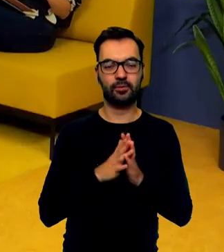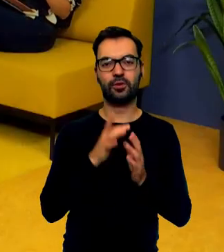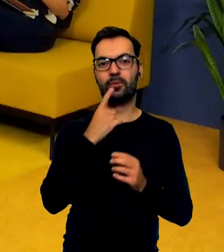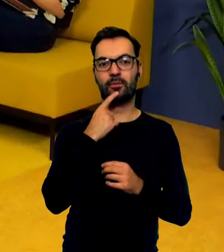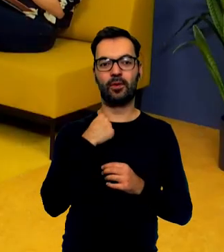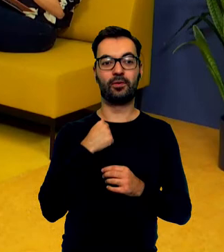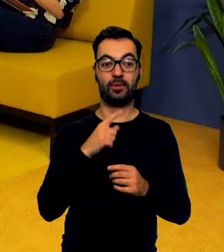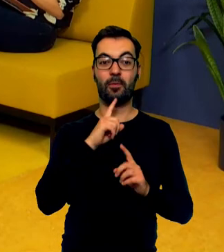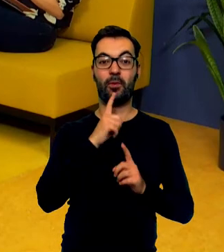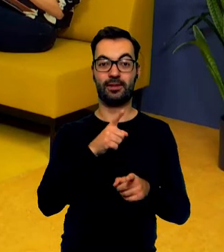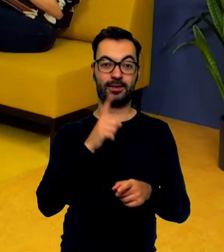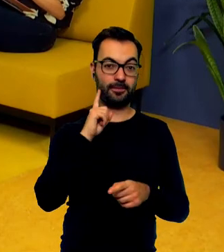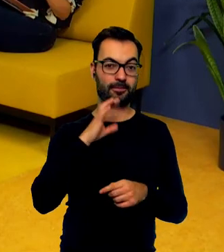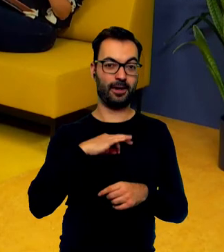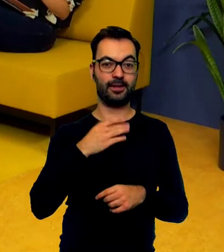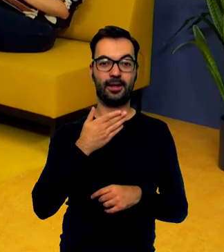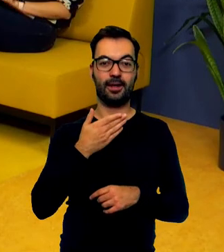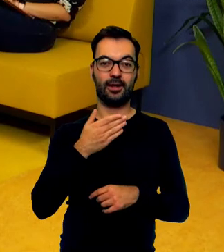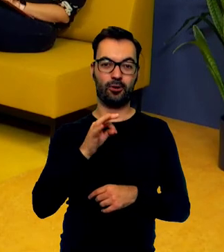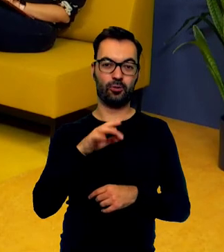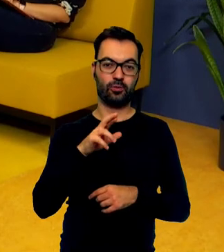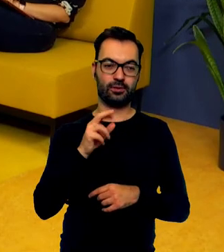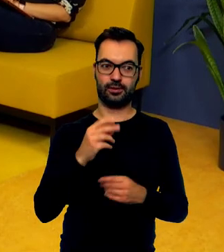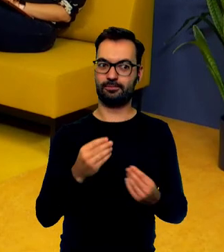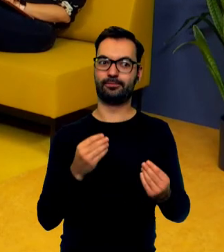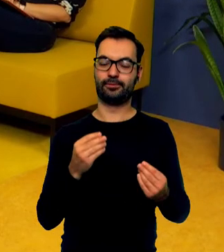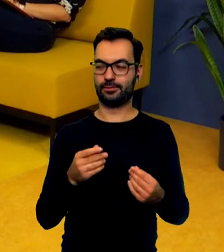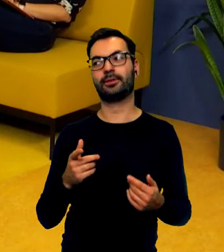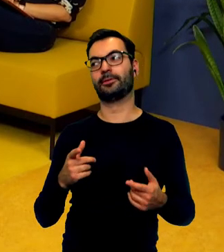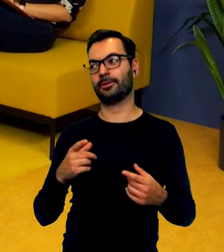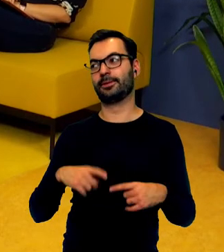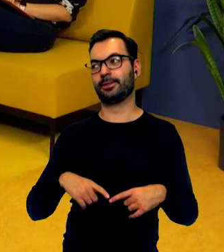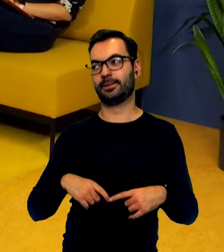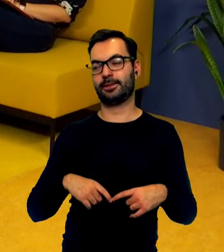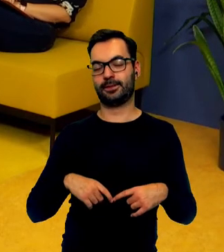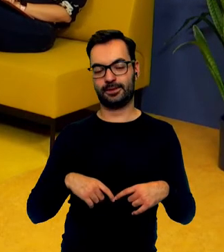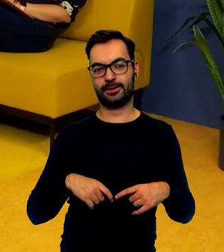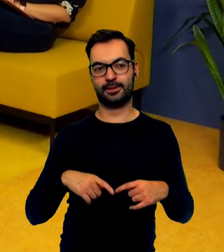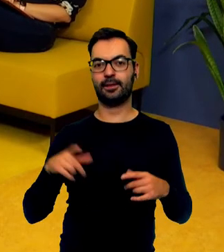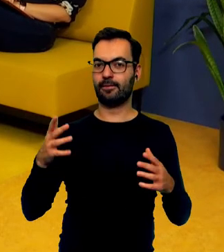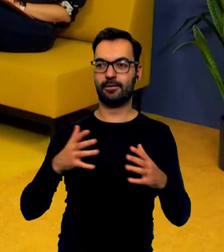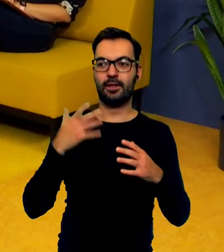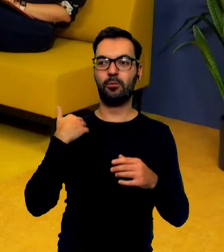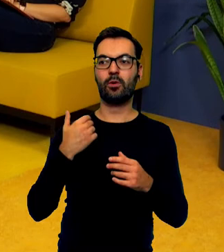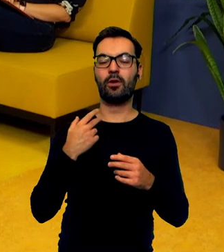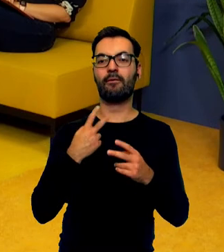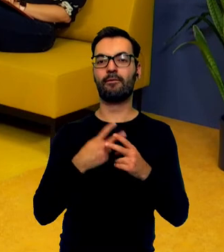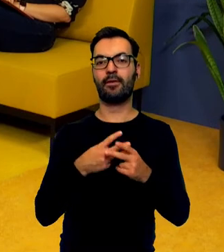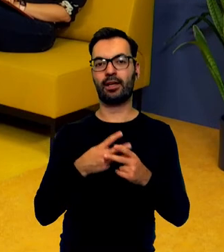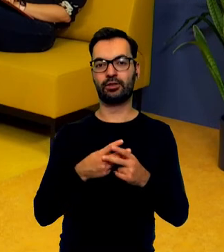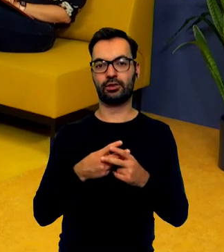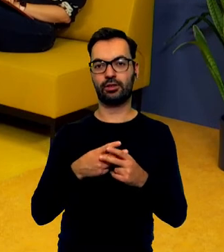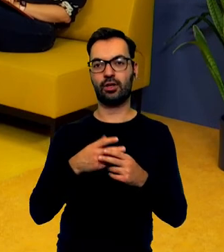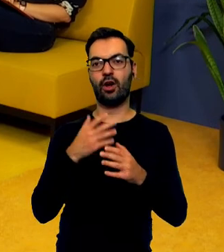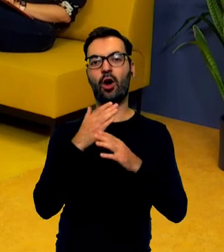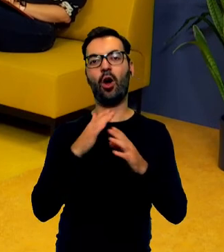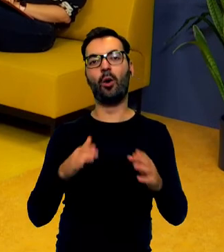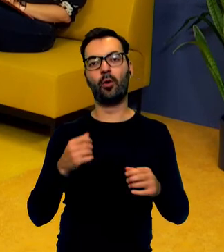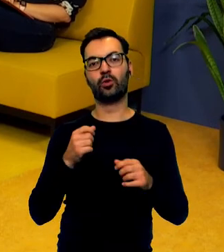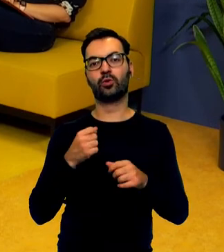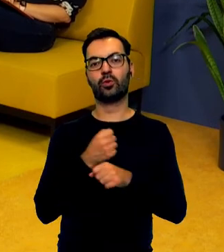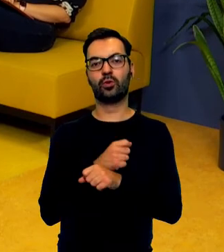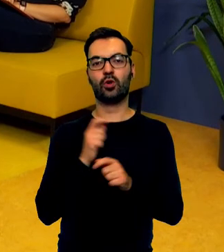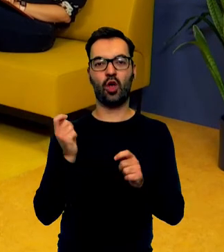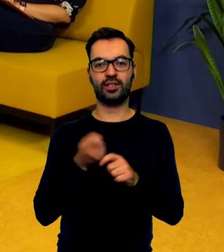bo rekomendacje od pana Mariana Turskiego to no jest to obiekt wielka zazdrości. Postać, były więzień obozów koncentracyjnych i człowiek